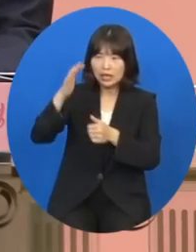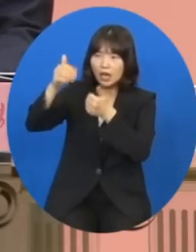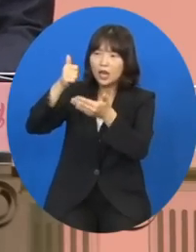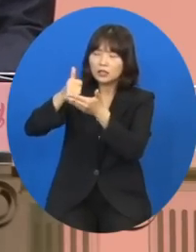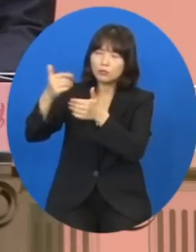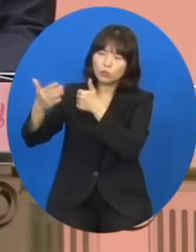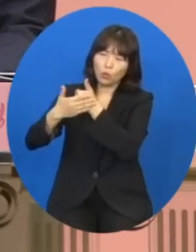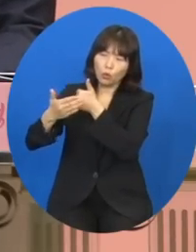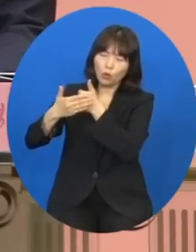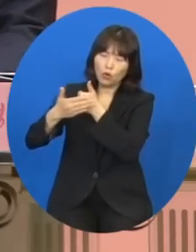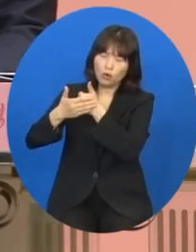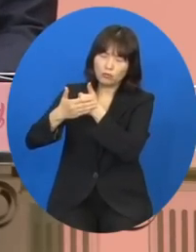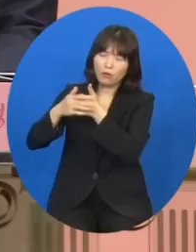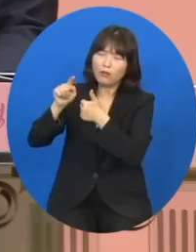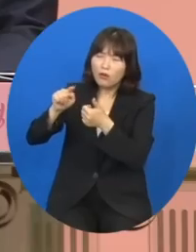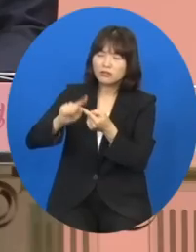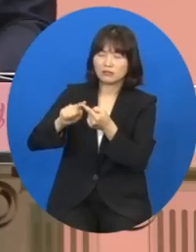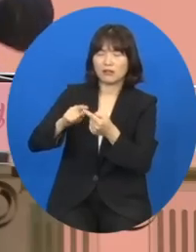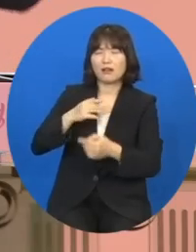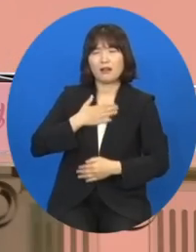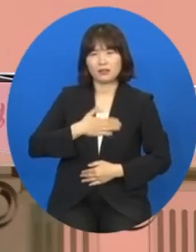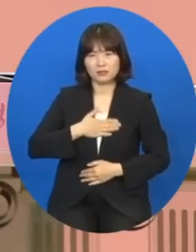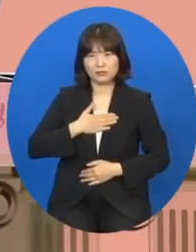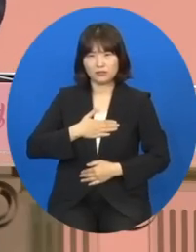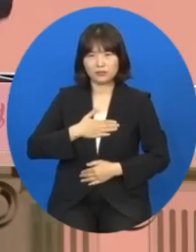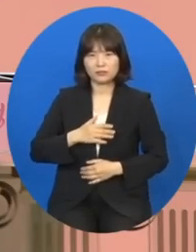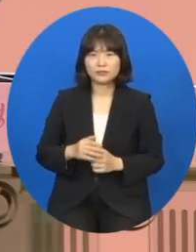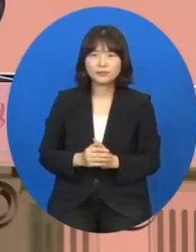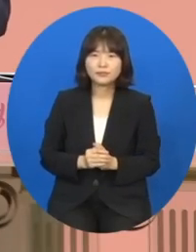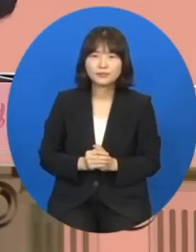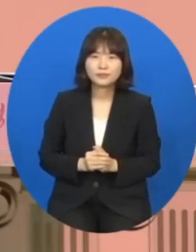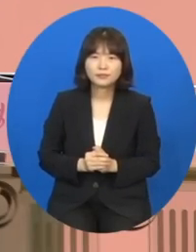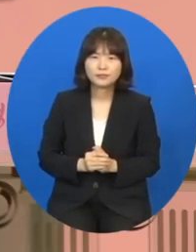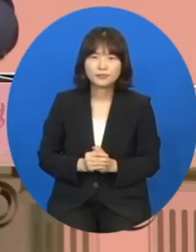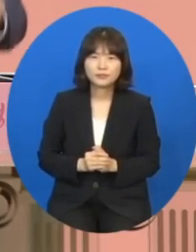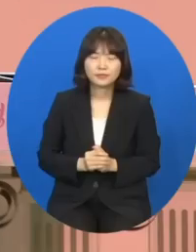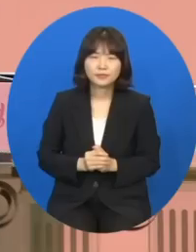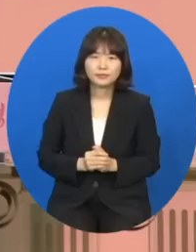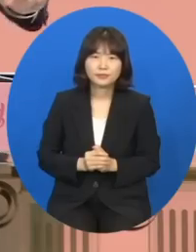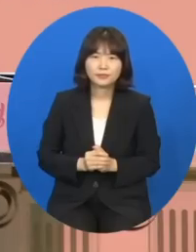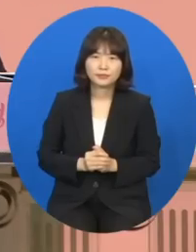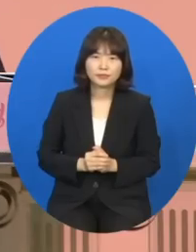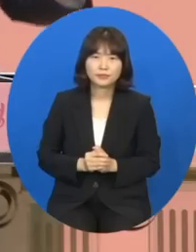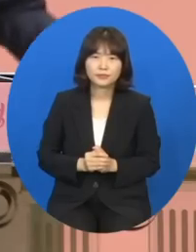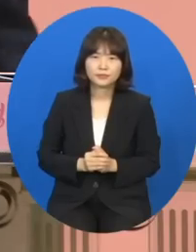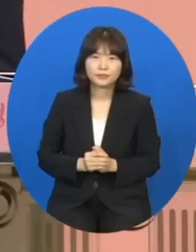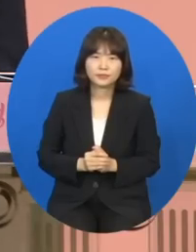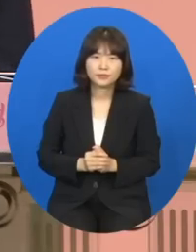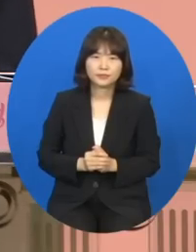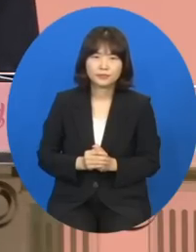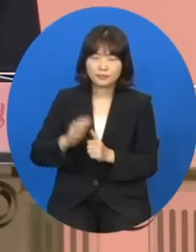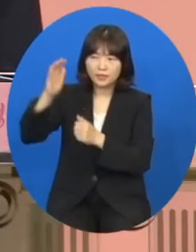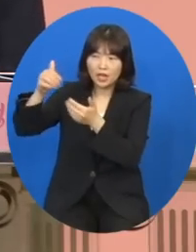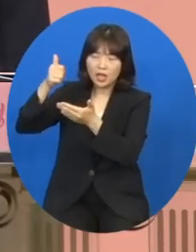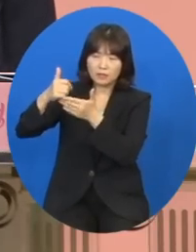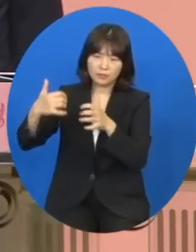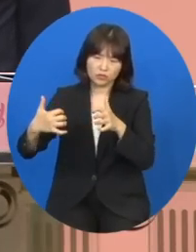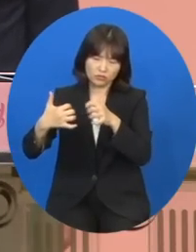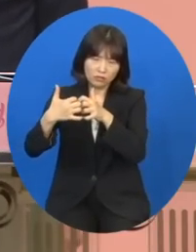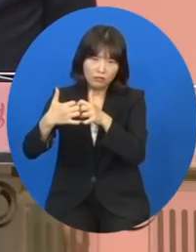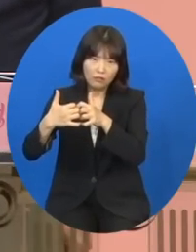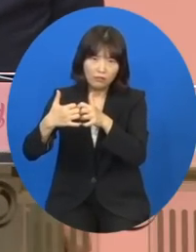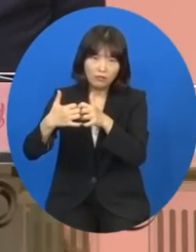이루어졌다는 것을 알았기 때문입니다 뭐 name 악수 scp 워드 스르르 하나님의 적들도